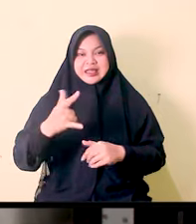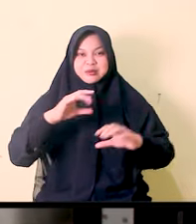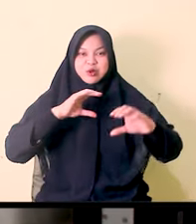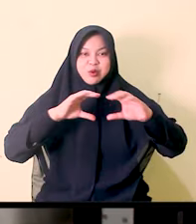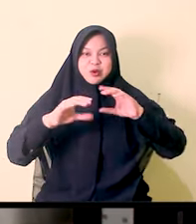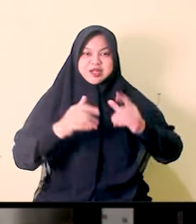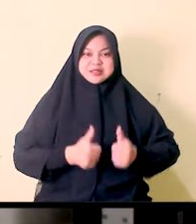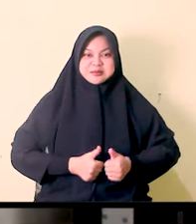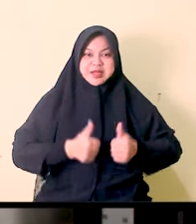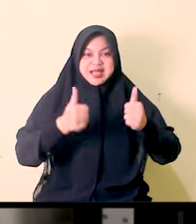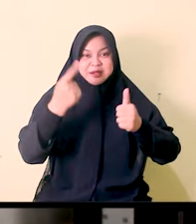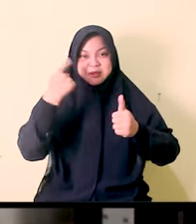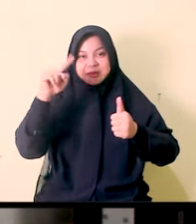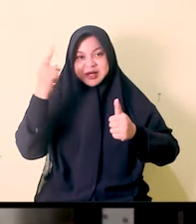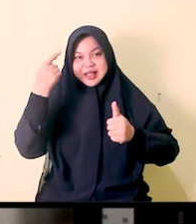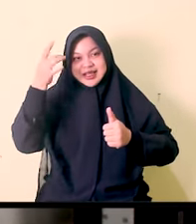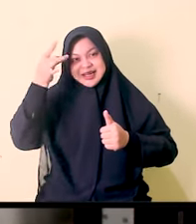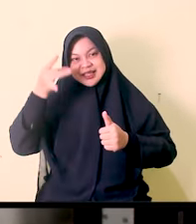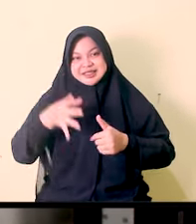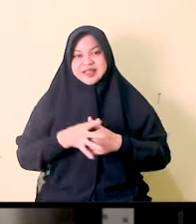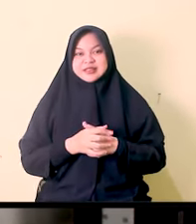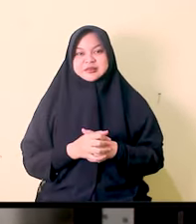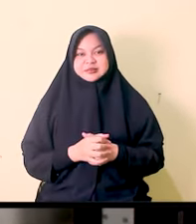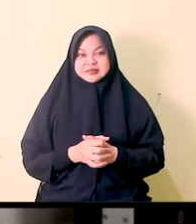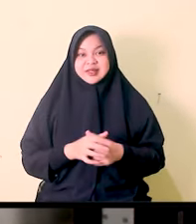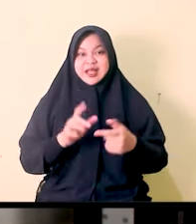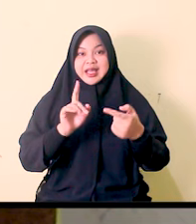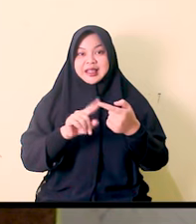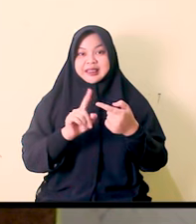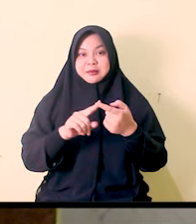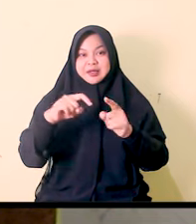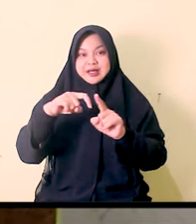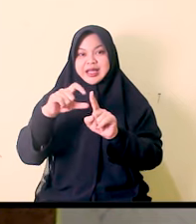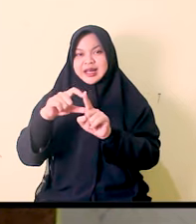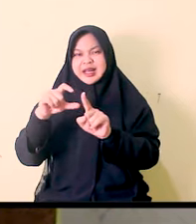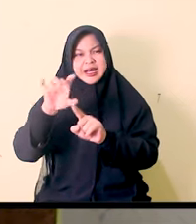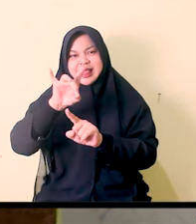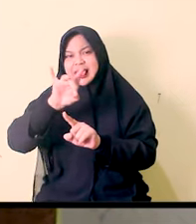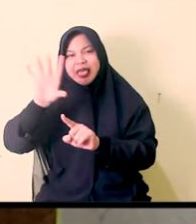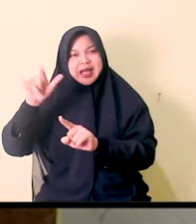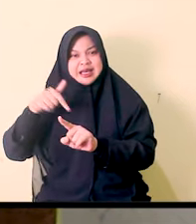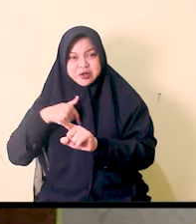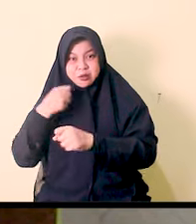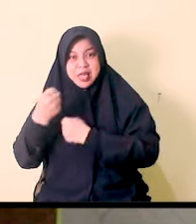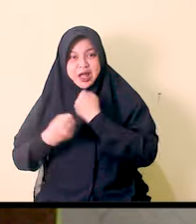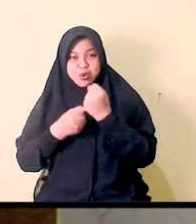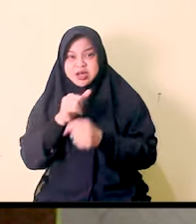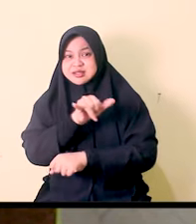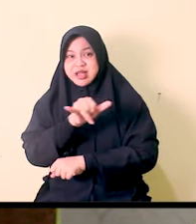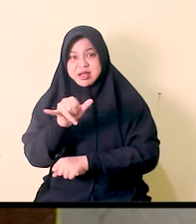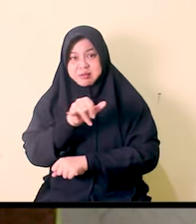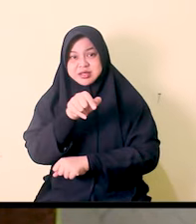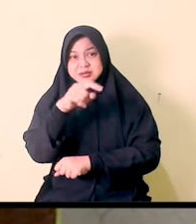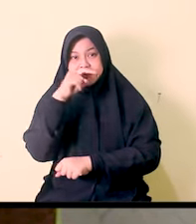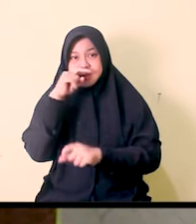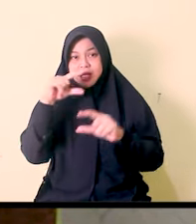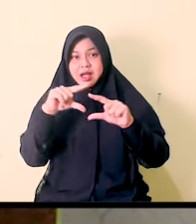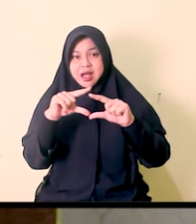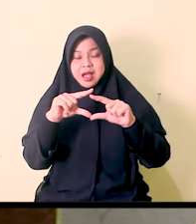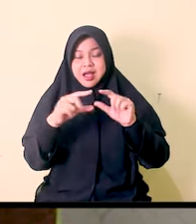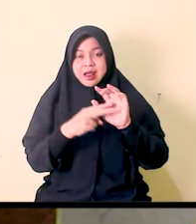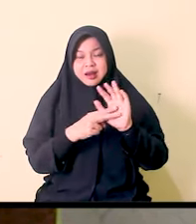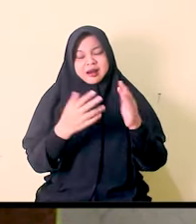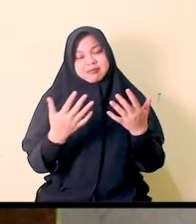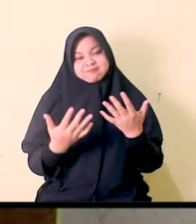jadi saya tetap berkomunikasi baik dengan pi untuk teman-eman kdd lainnya Apakah juga melakukan hal yang sama dengan